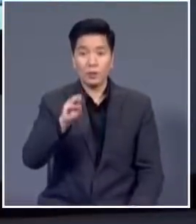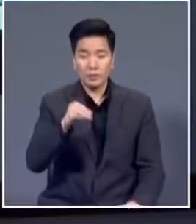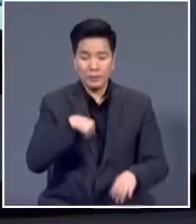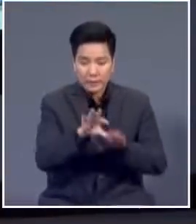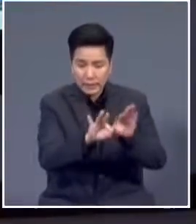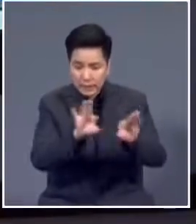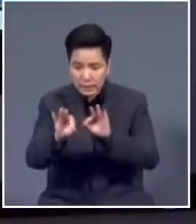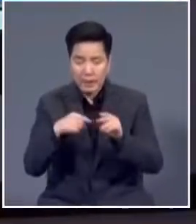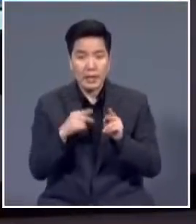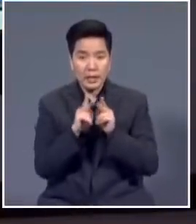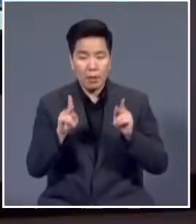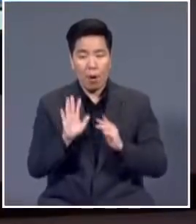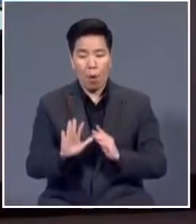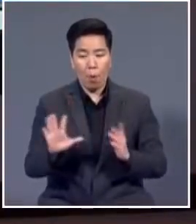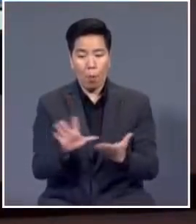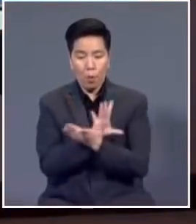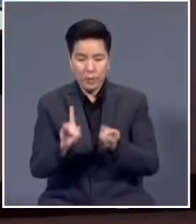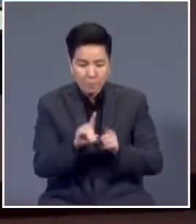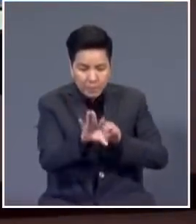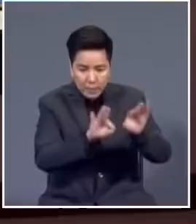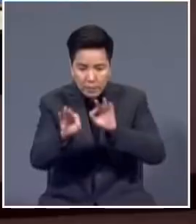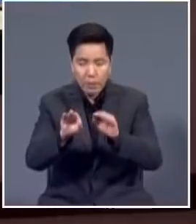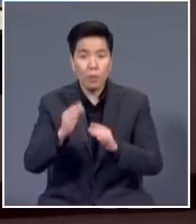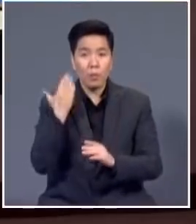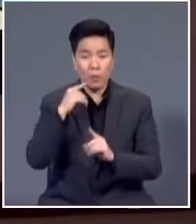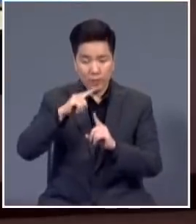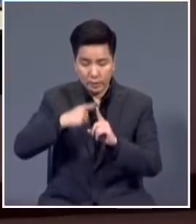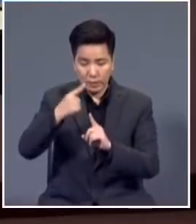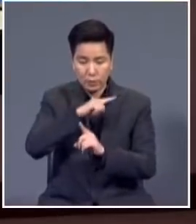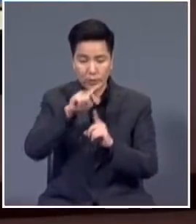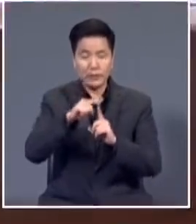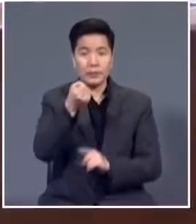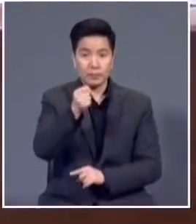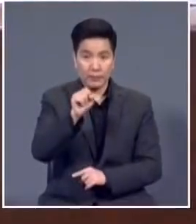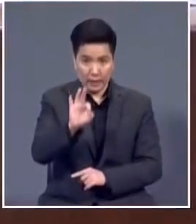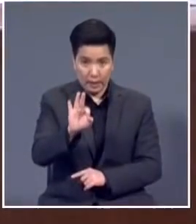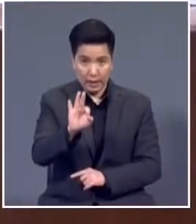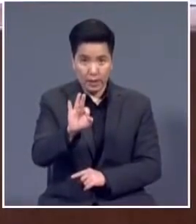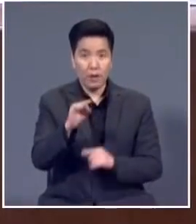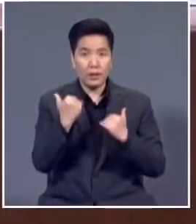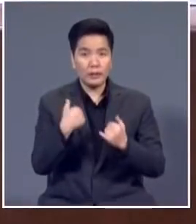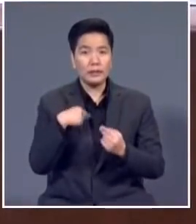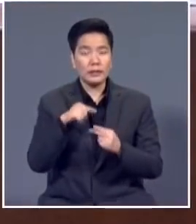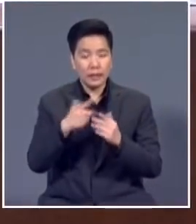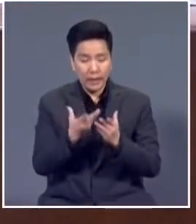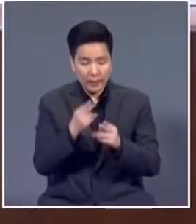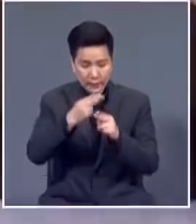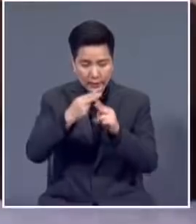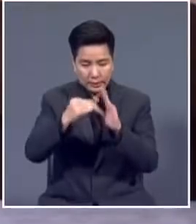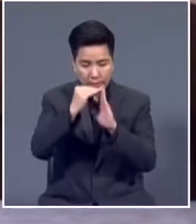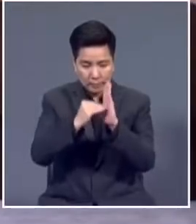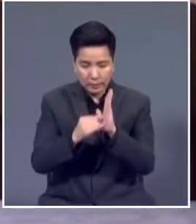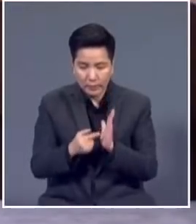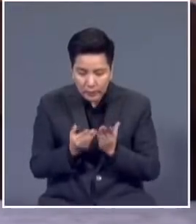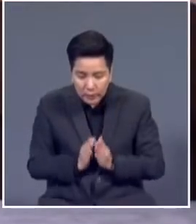จากคณะกรรมการวัฒนธรรมแห่งชาติเมื่อวันที่19มกราคมที่ผ่านมาสำหรับนำความกราบบังคมทูลเพื่อจะ